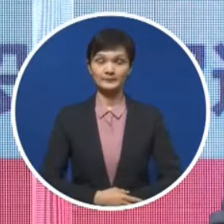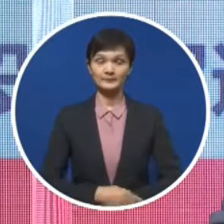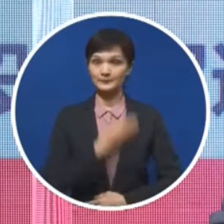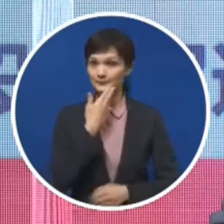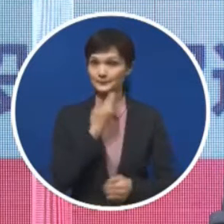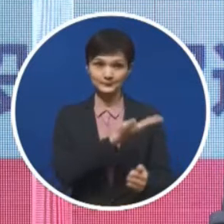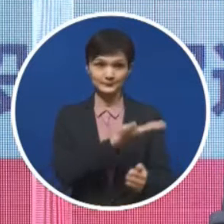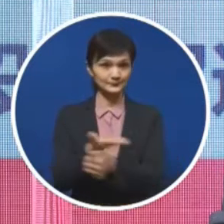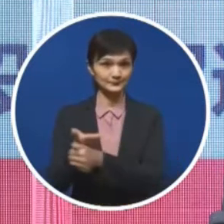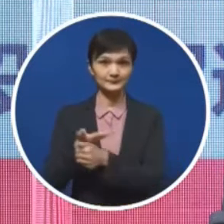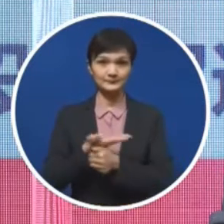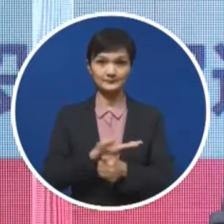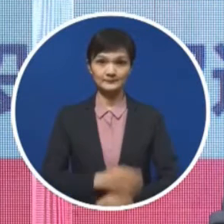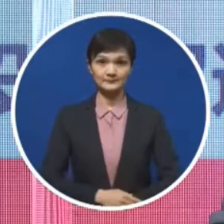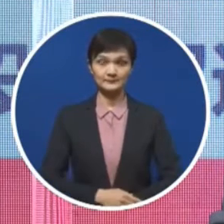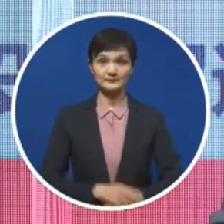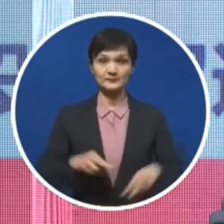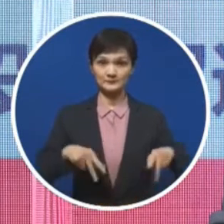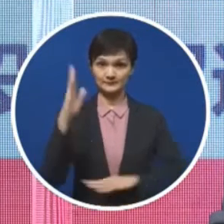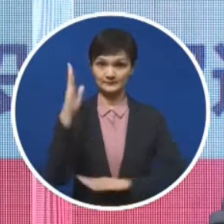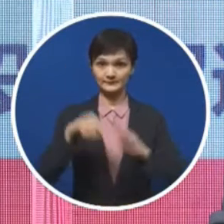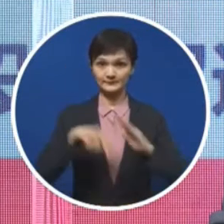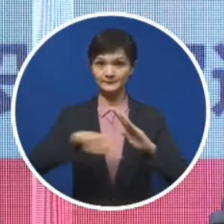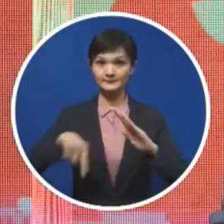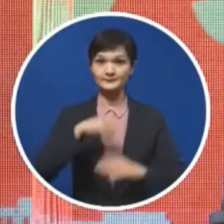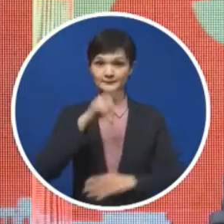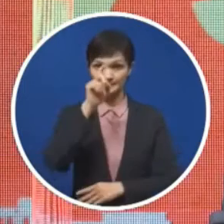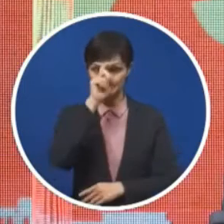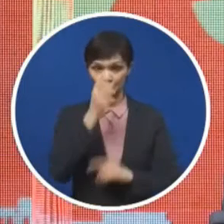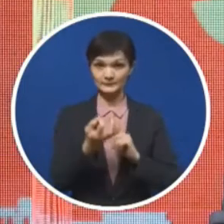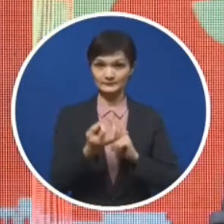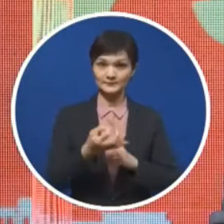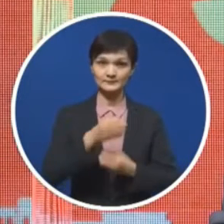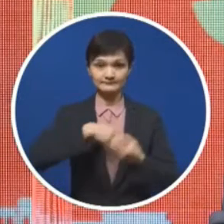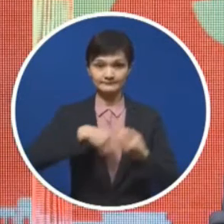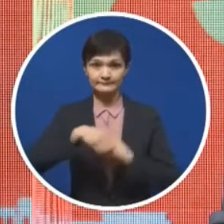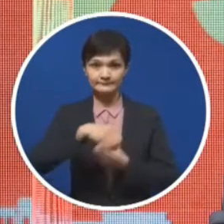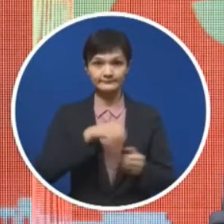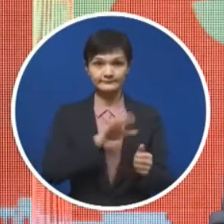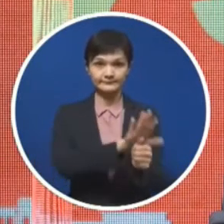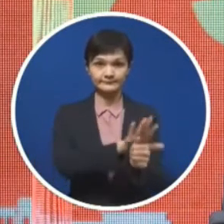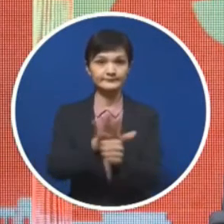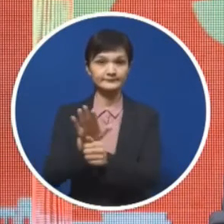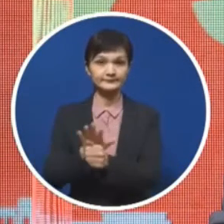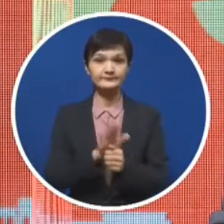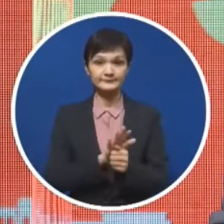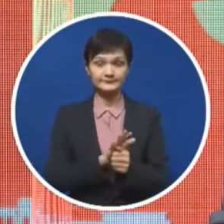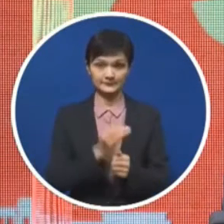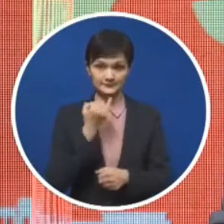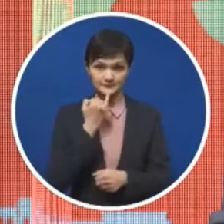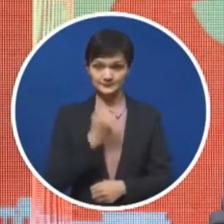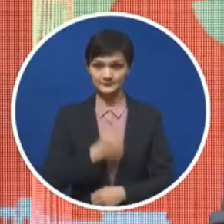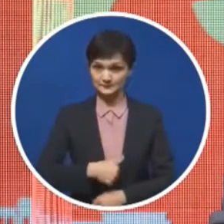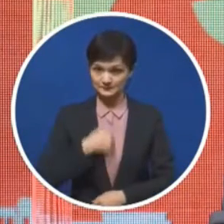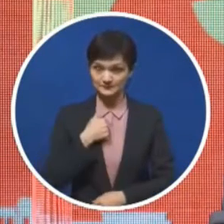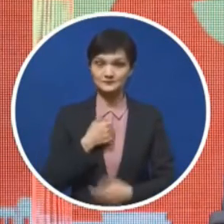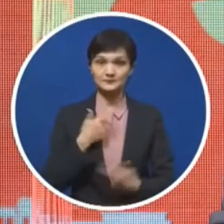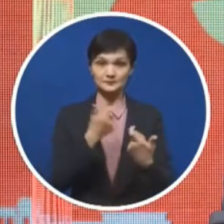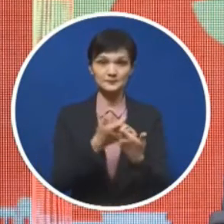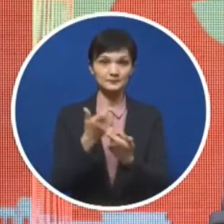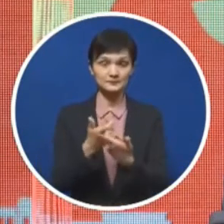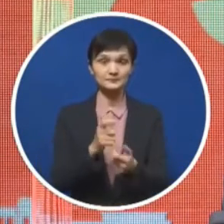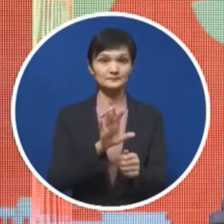行政院希望在有限的资源里能够 帮助到更多的